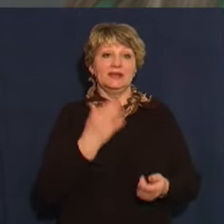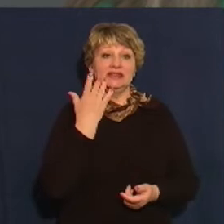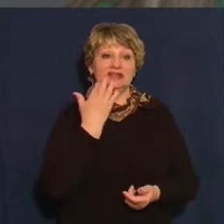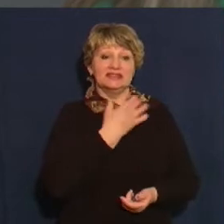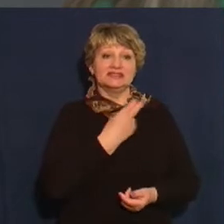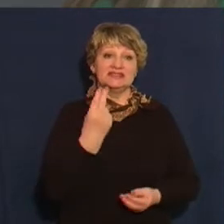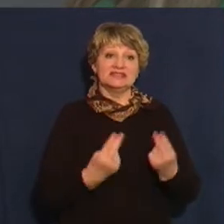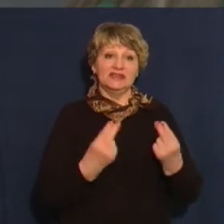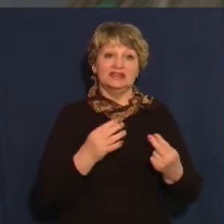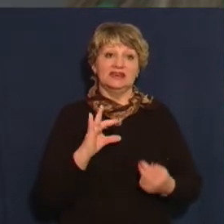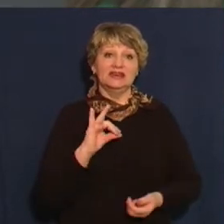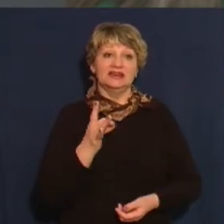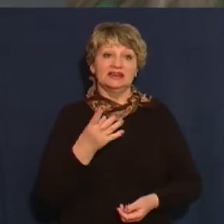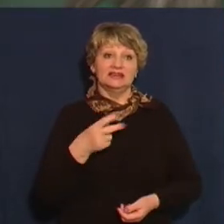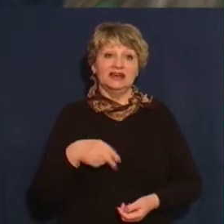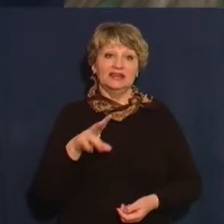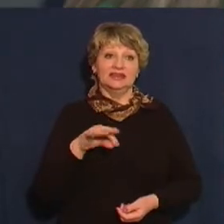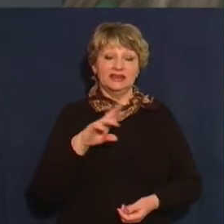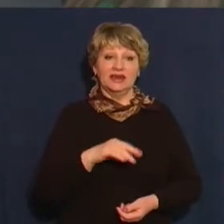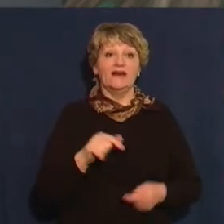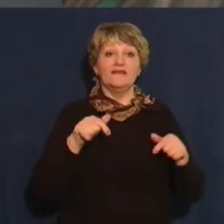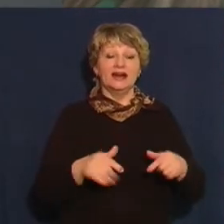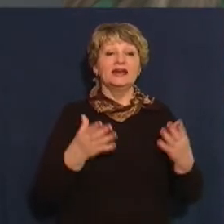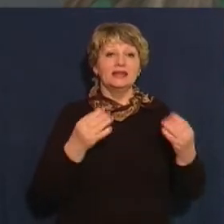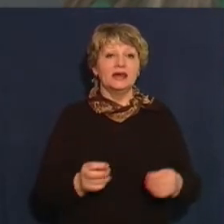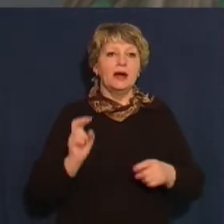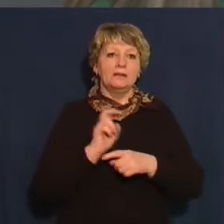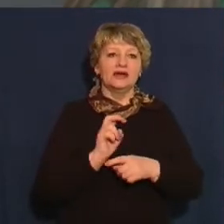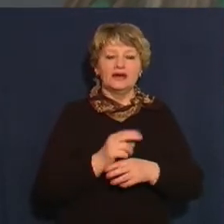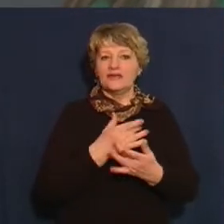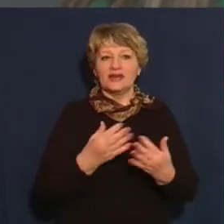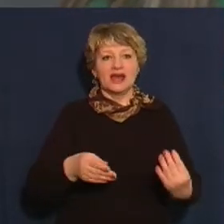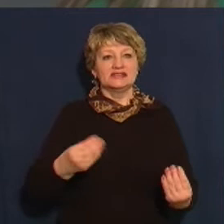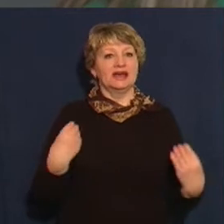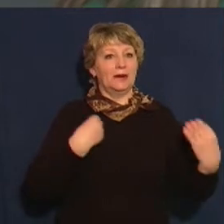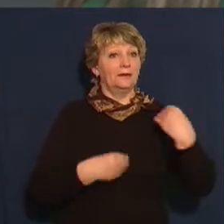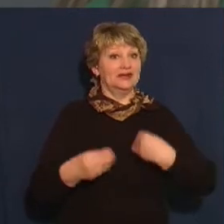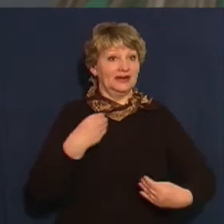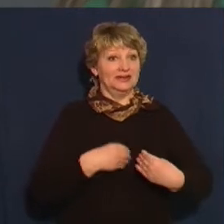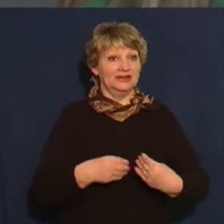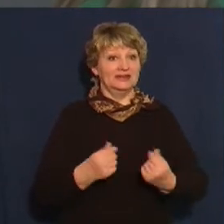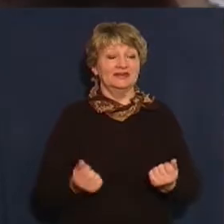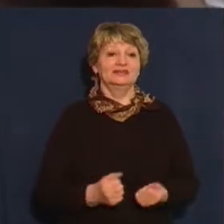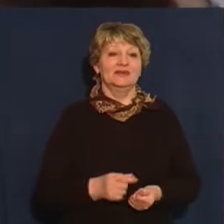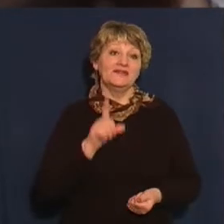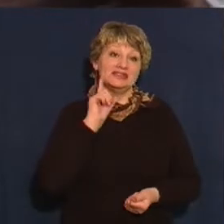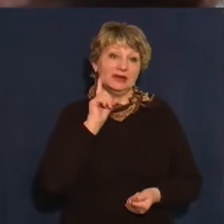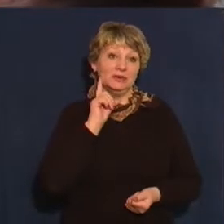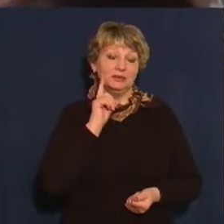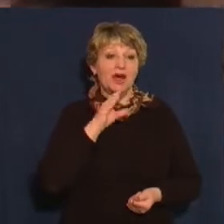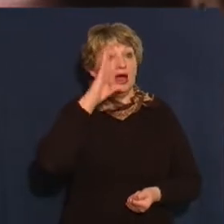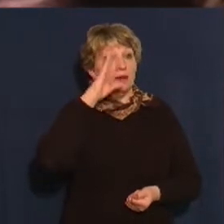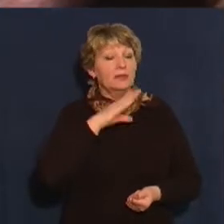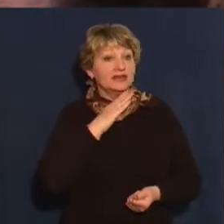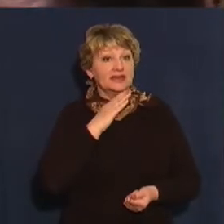Ірландії. Ось цей день всі приходять в різних сукнях та в різному одягі зеленому. Батьки школярів